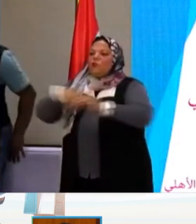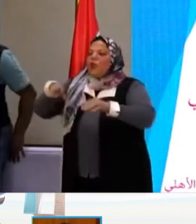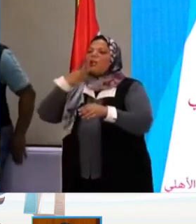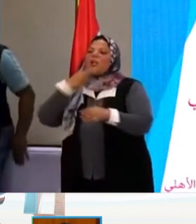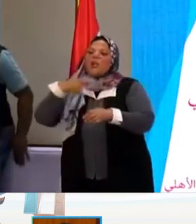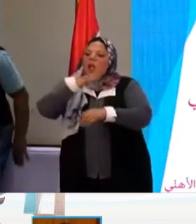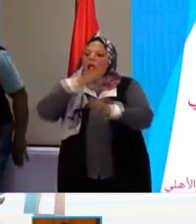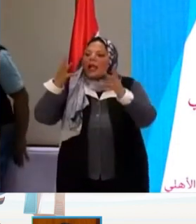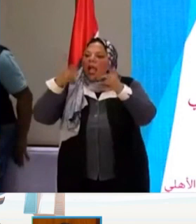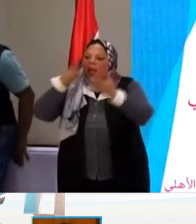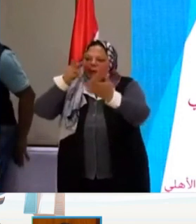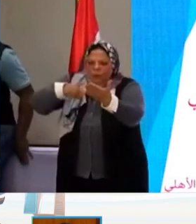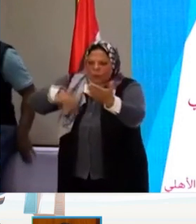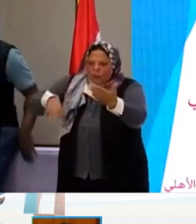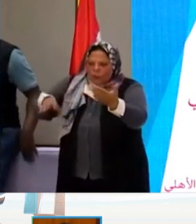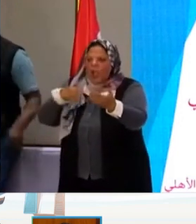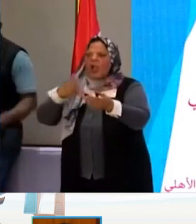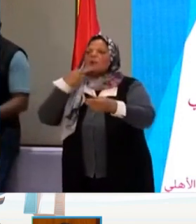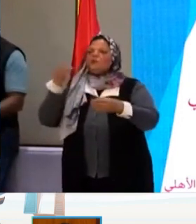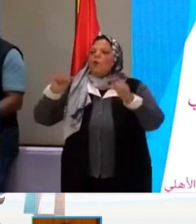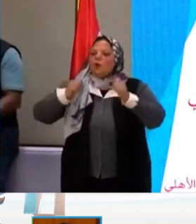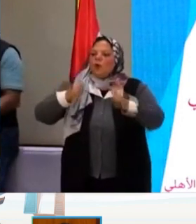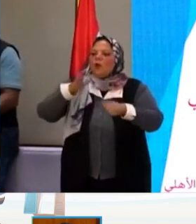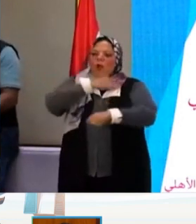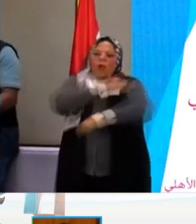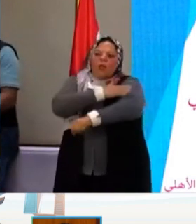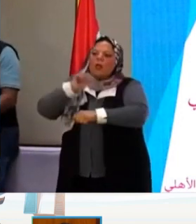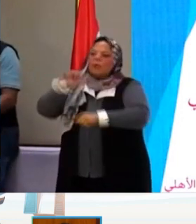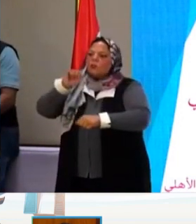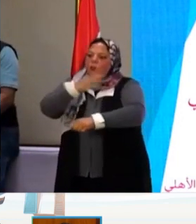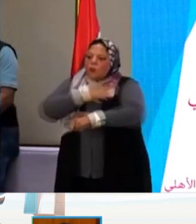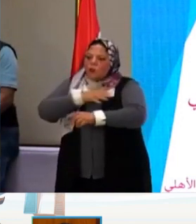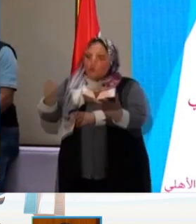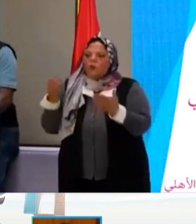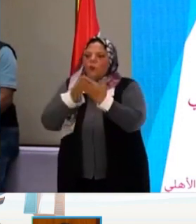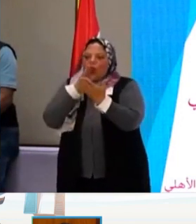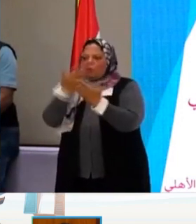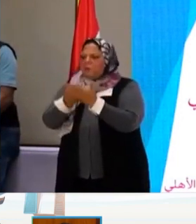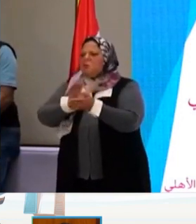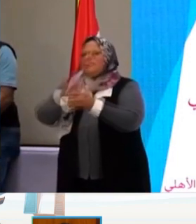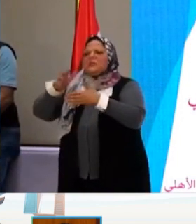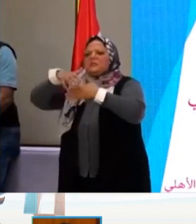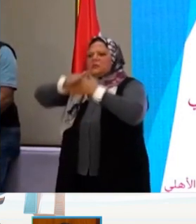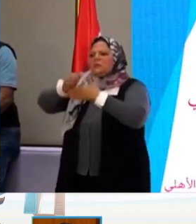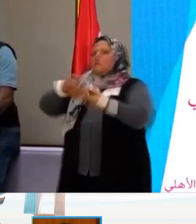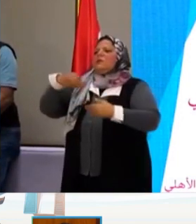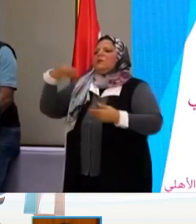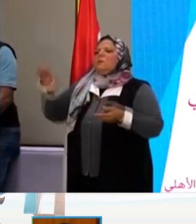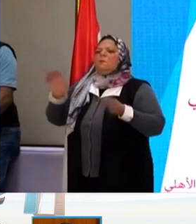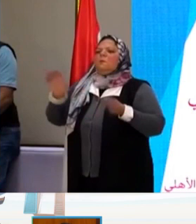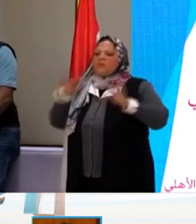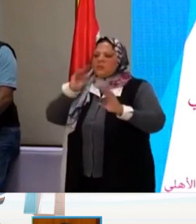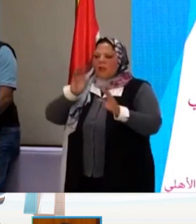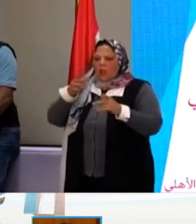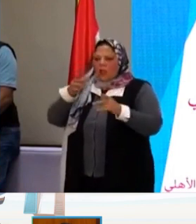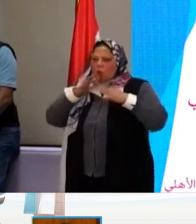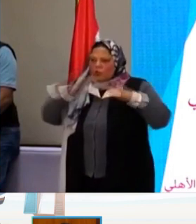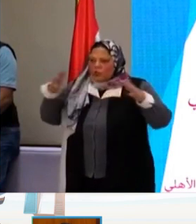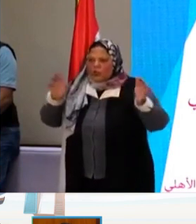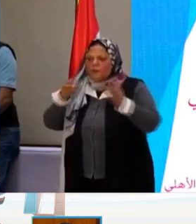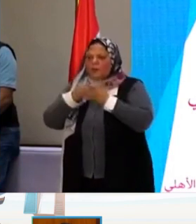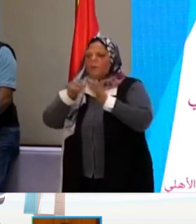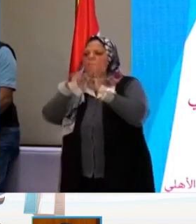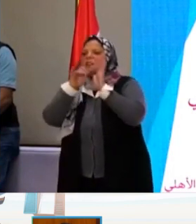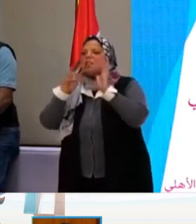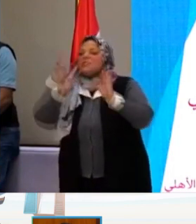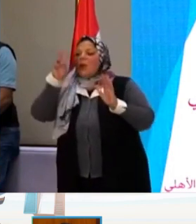الدوله، ومنها طبعا المبادره القوميه حياه كريمه، الجمعيات شريك رئيسي فيها مع وزاره التضامن ومع الحكومه في تنفيذ العديد من التدخلات، فدي ثقه